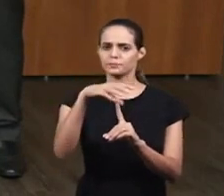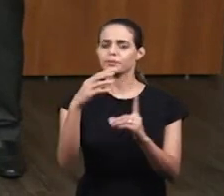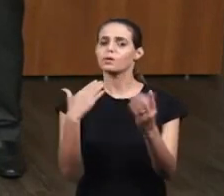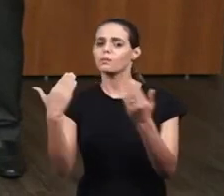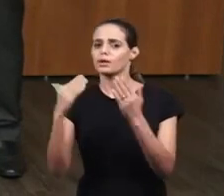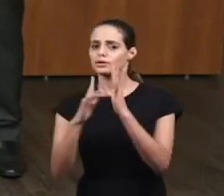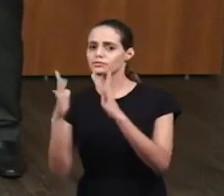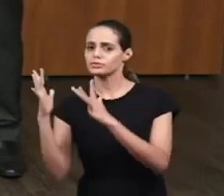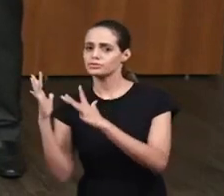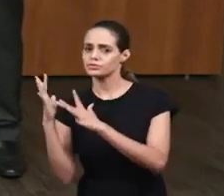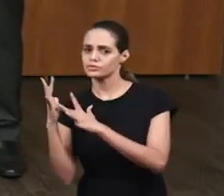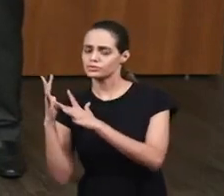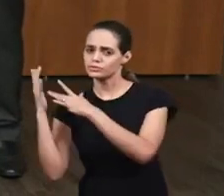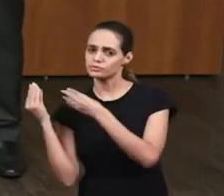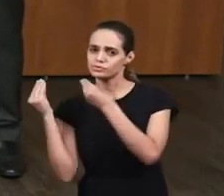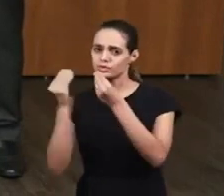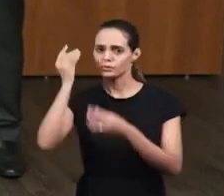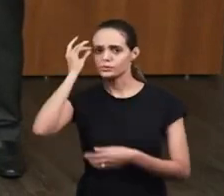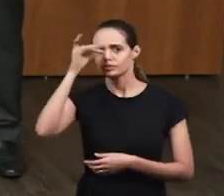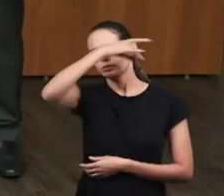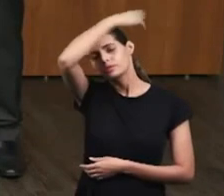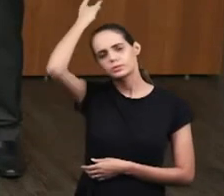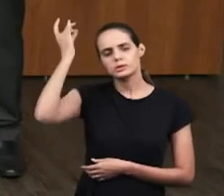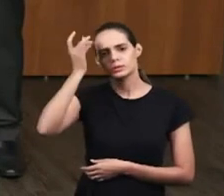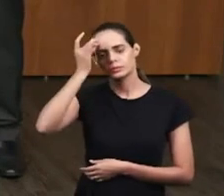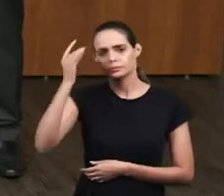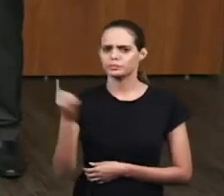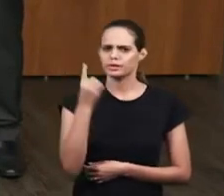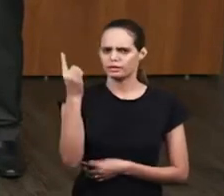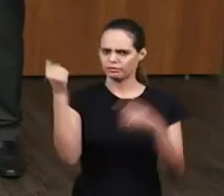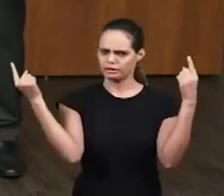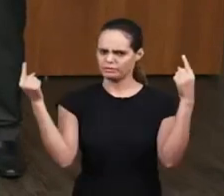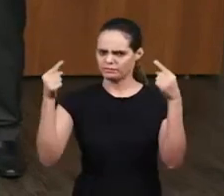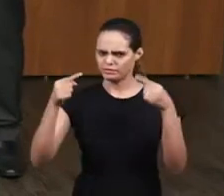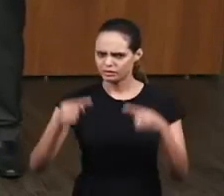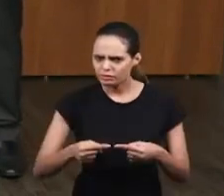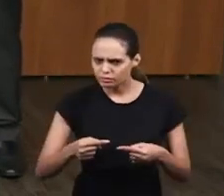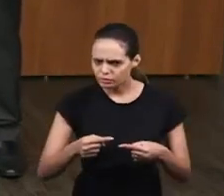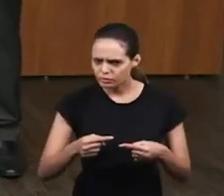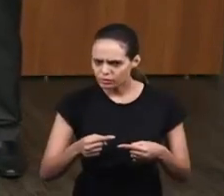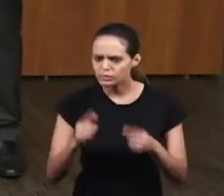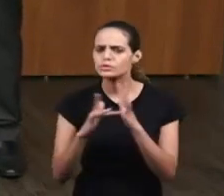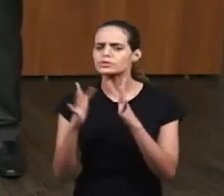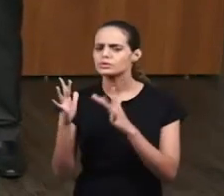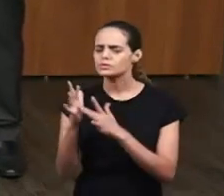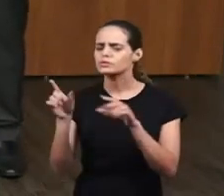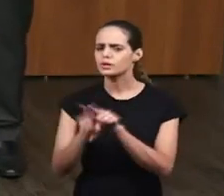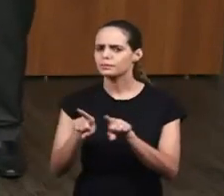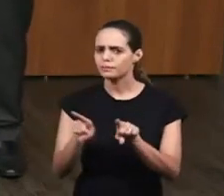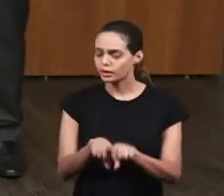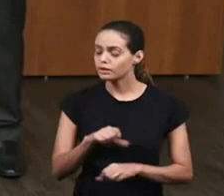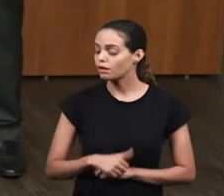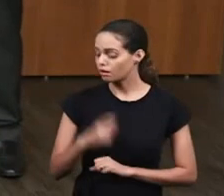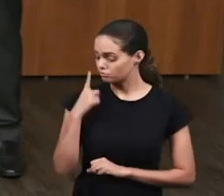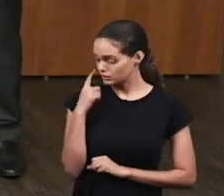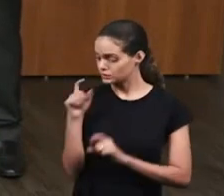der Widerstand, auf den der König David traf, dort begann auch Jesus, indem